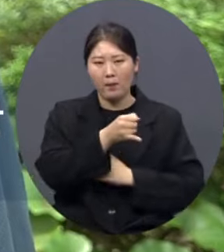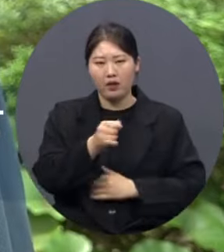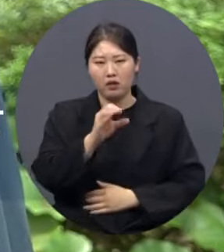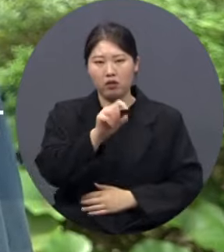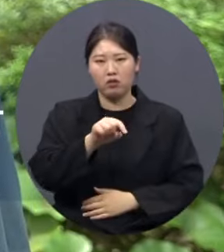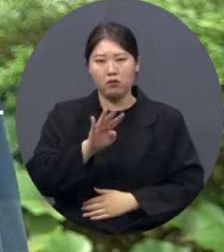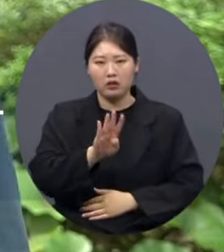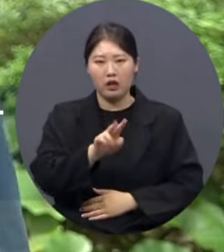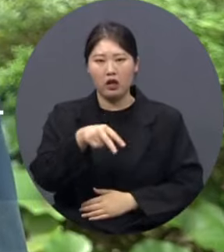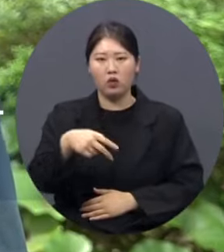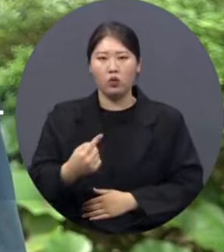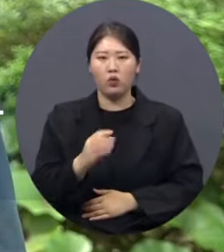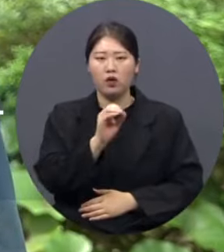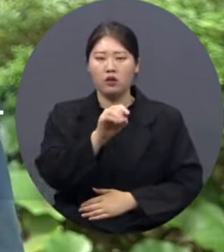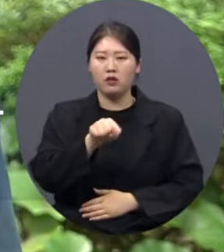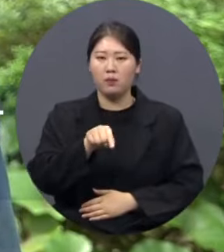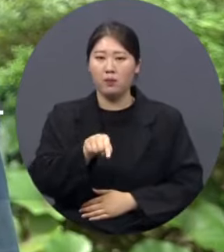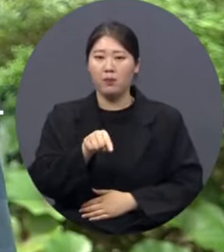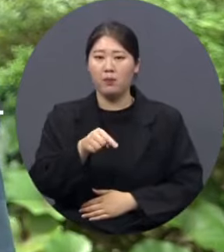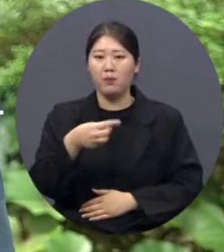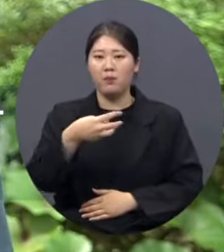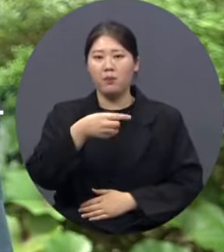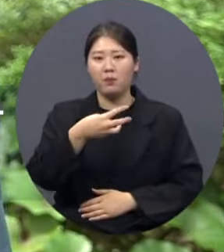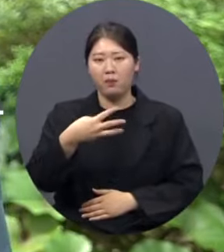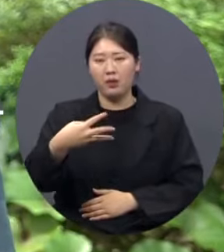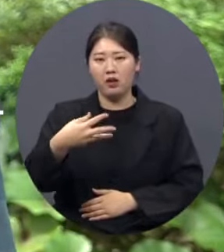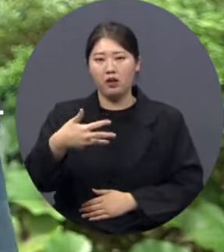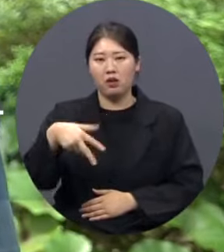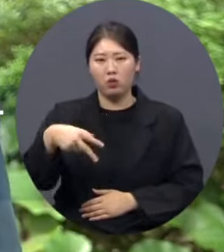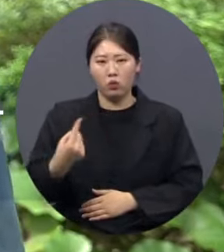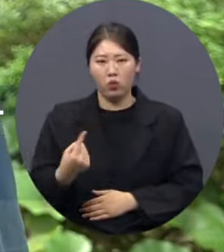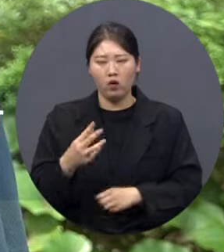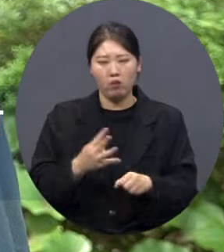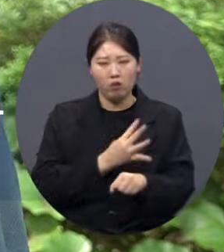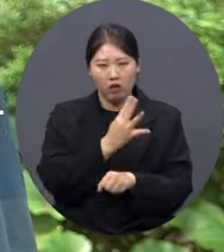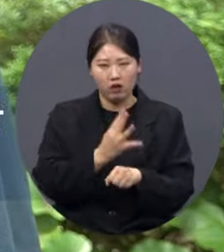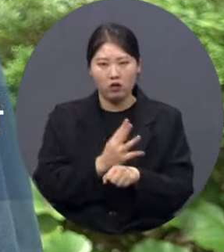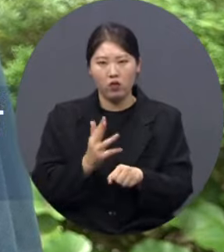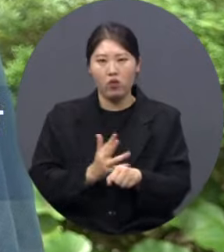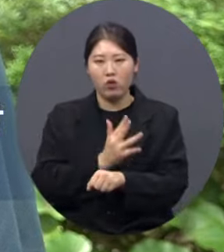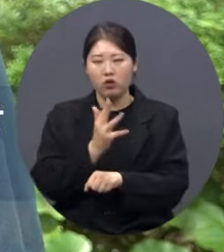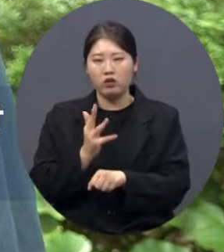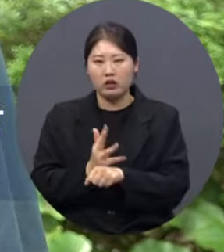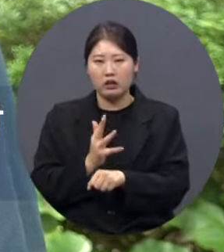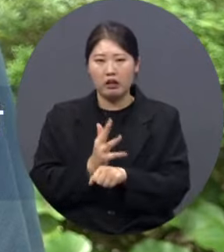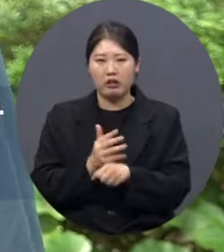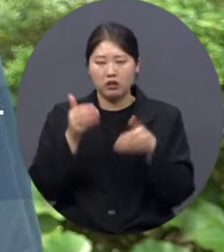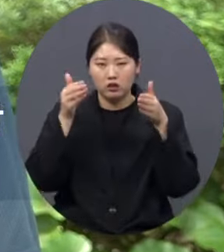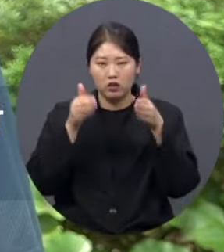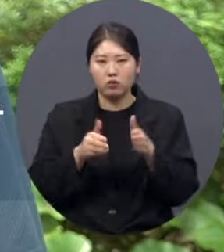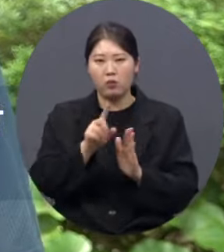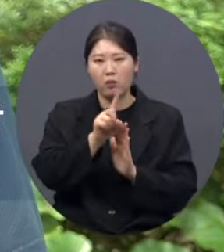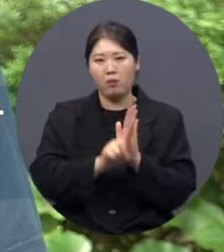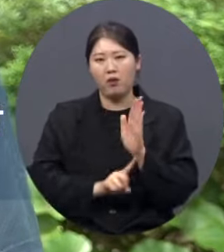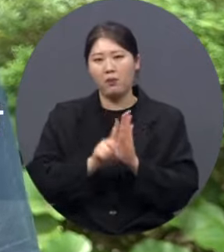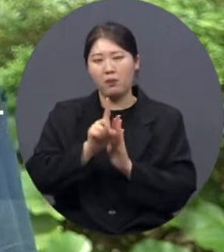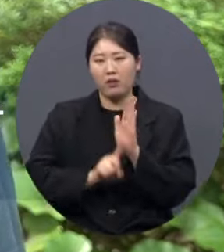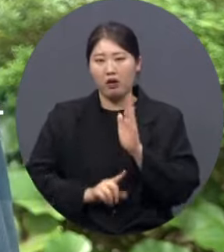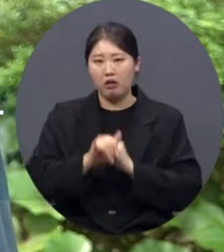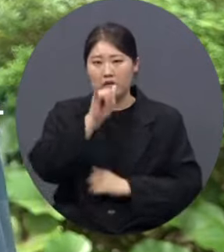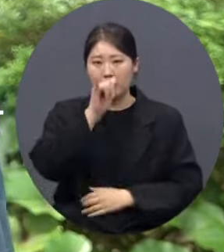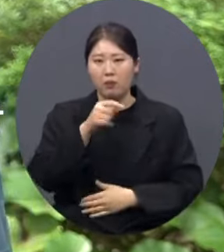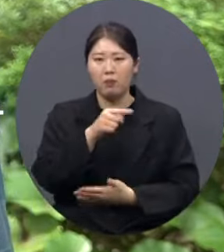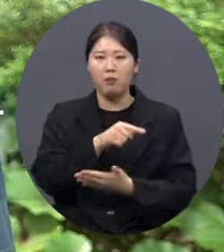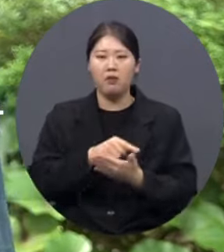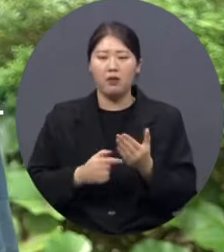0.8도 아지 이렇게 내려간 시간들이 뭐 어떤 날은 4시간 어떤 날은 8시간 이렇게 이제 집중적으로 좀 그 그 냉